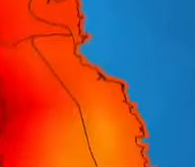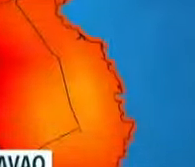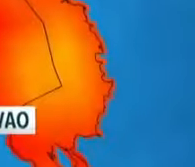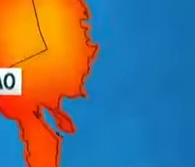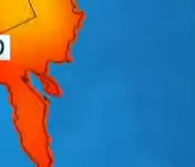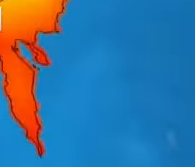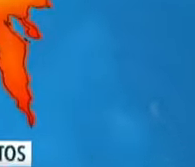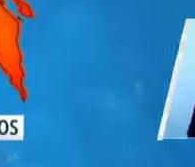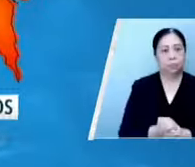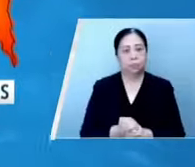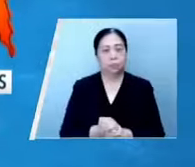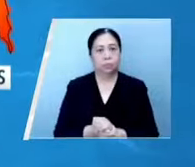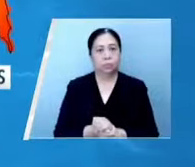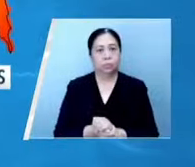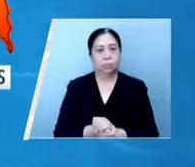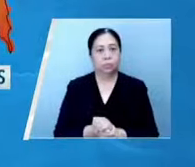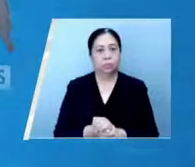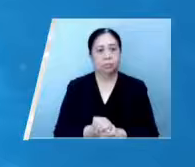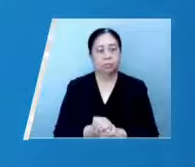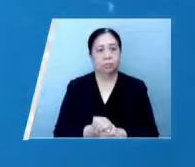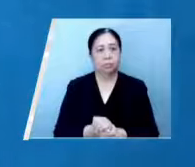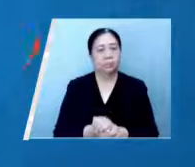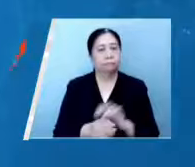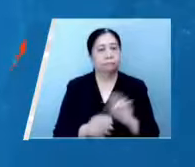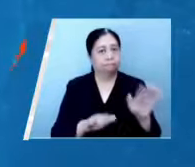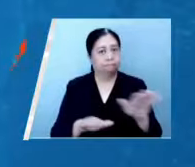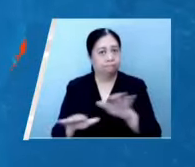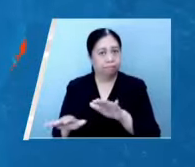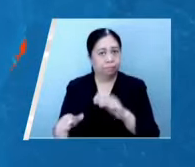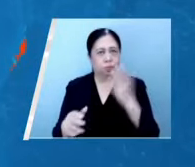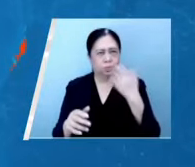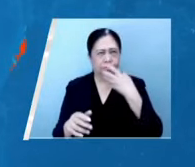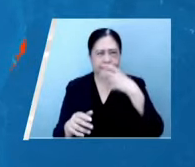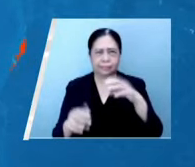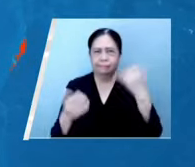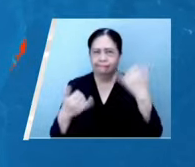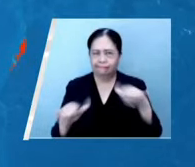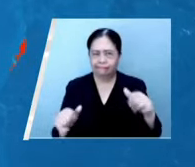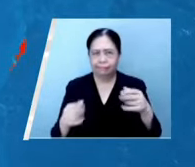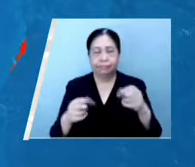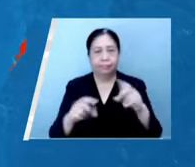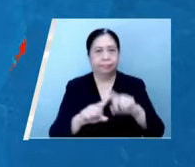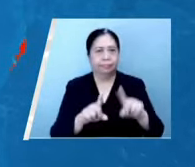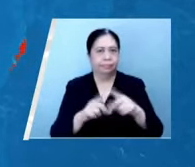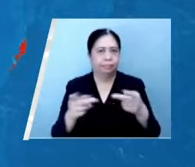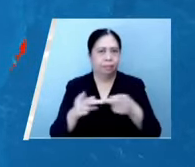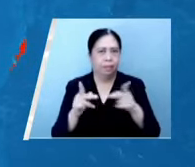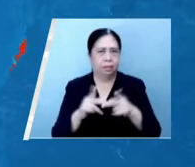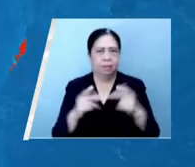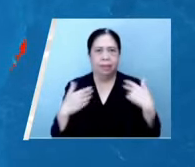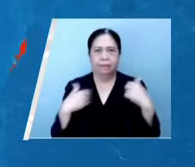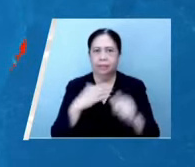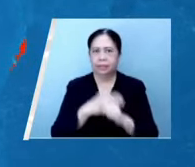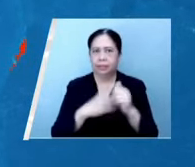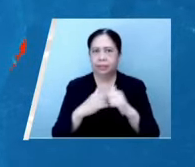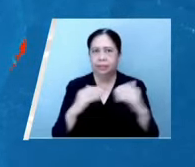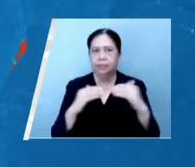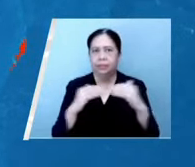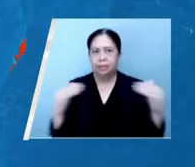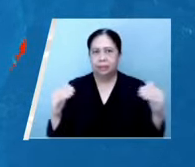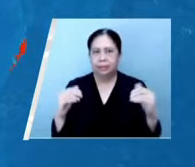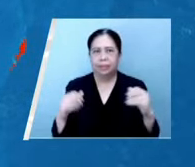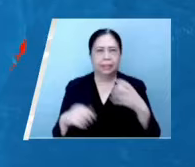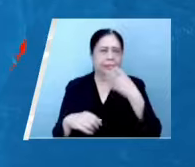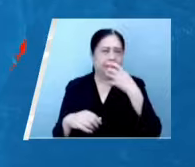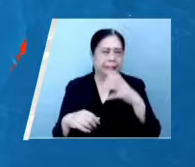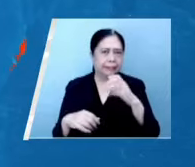Metro Weather. Patay sa datos sa PAGASA, bukas, 6 na lugar ang nasa danger level ang heat index o damang